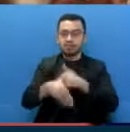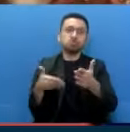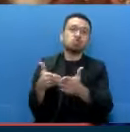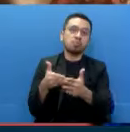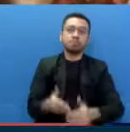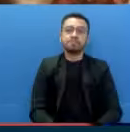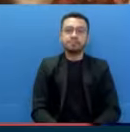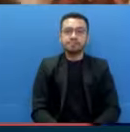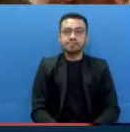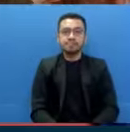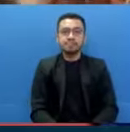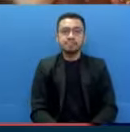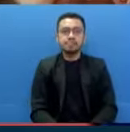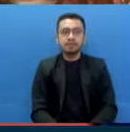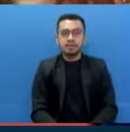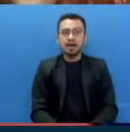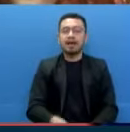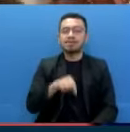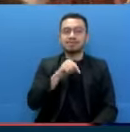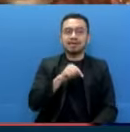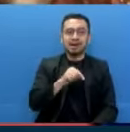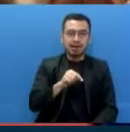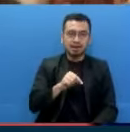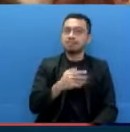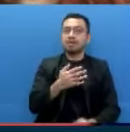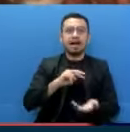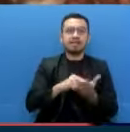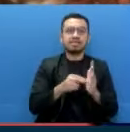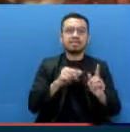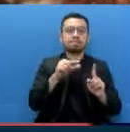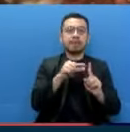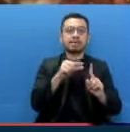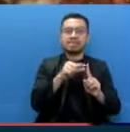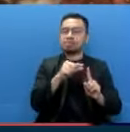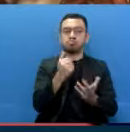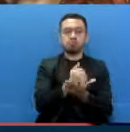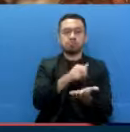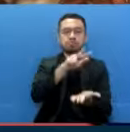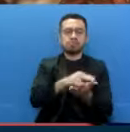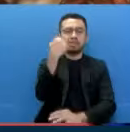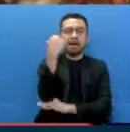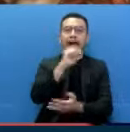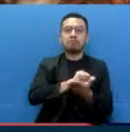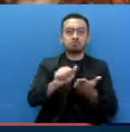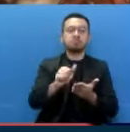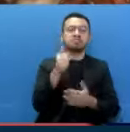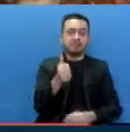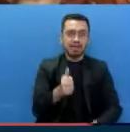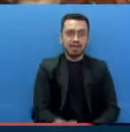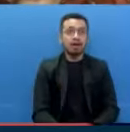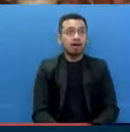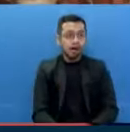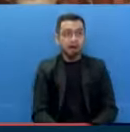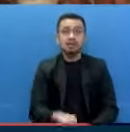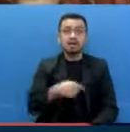bisa kemudian lalu dieklude lah sebagai orang yang ditersangkakan demikian jadi yang paling dekat ini bukan ee langsung dibebaskan gitu ya Prof ya tapi